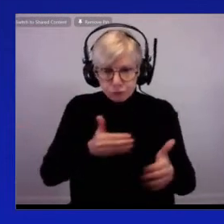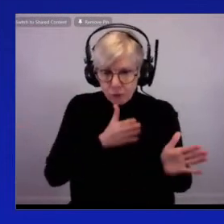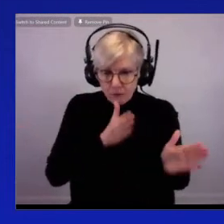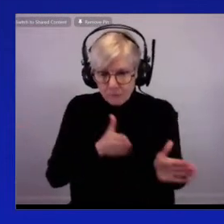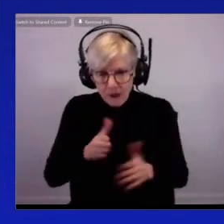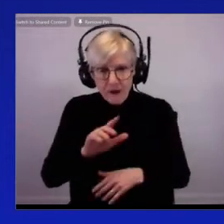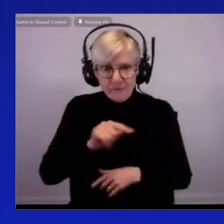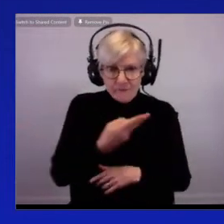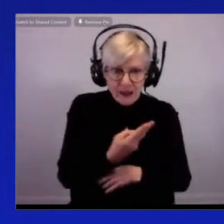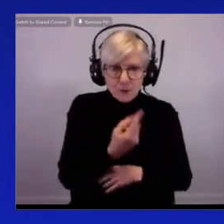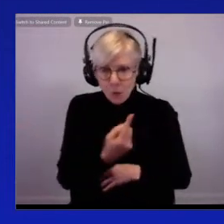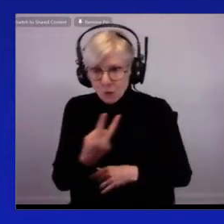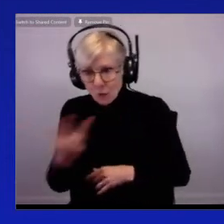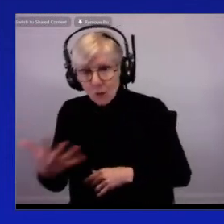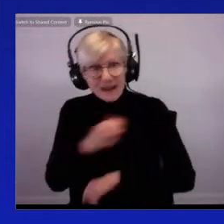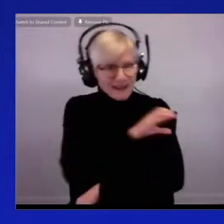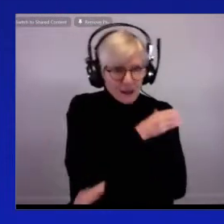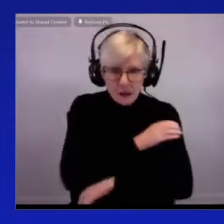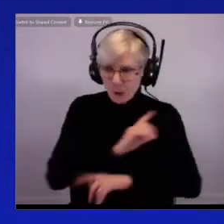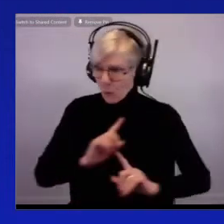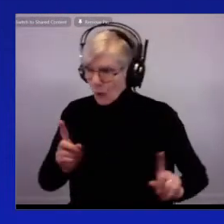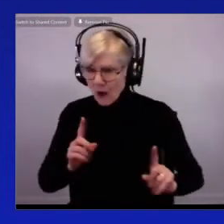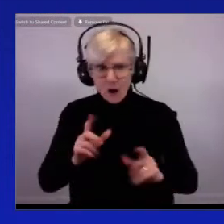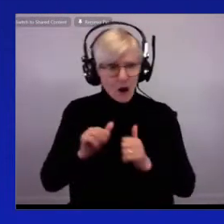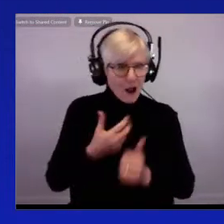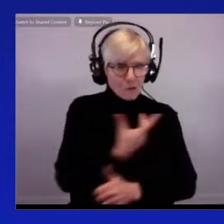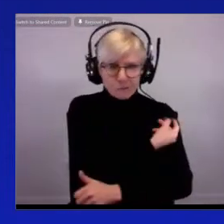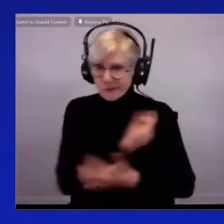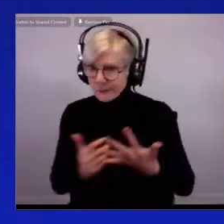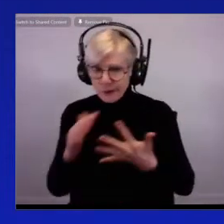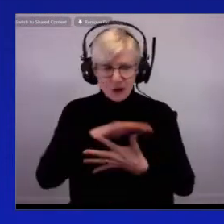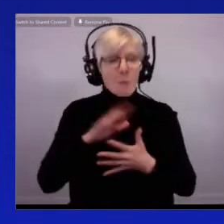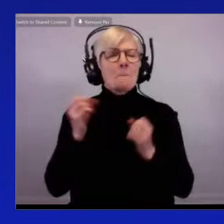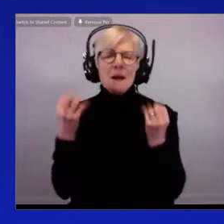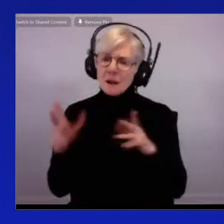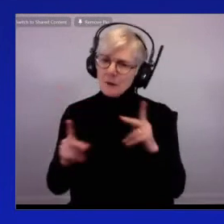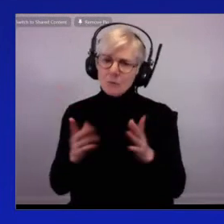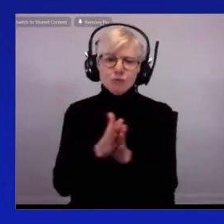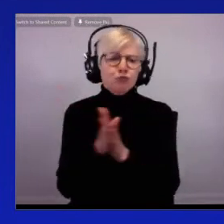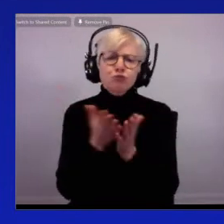clinics will work, how vaccines will be prioritized.